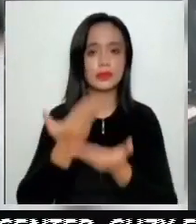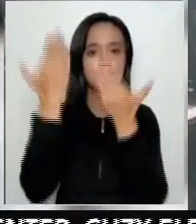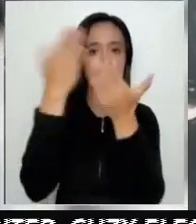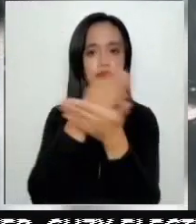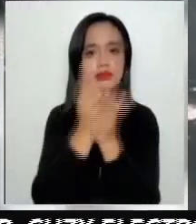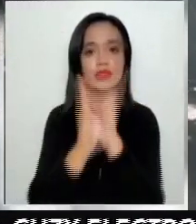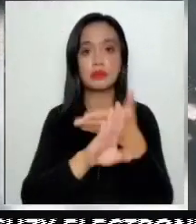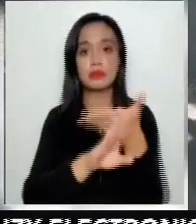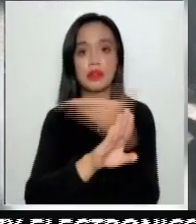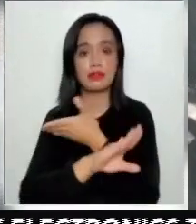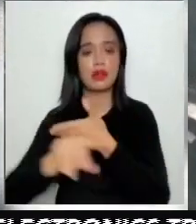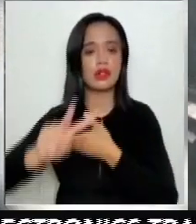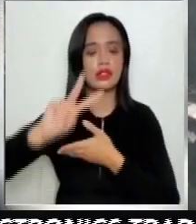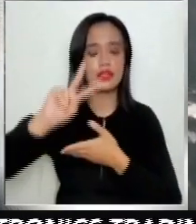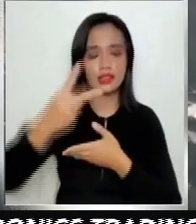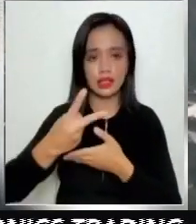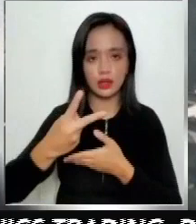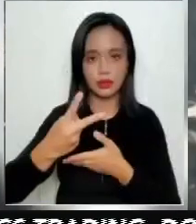ang ikalawang